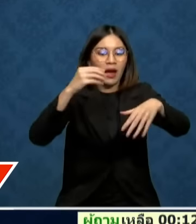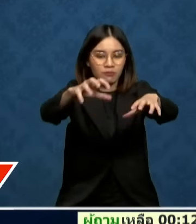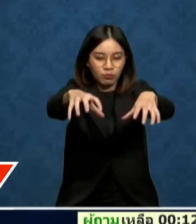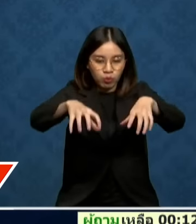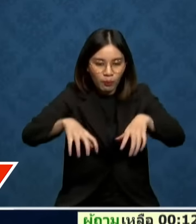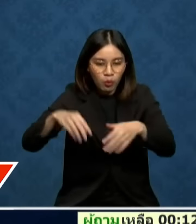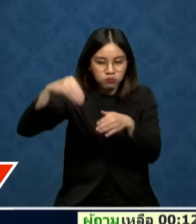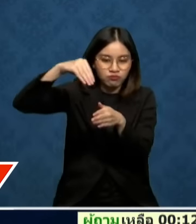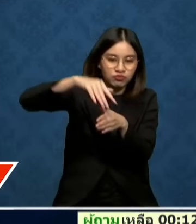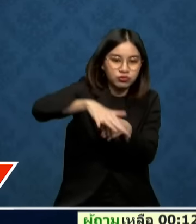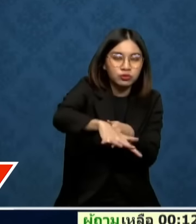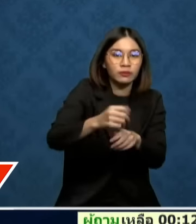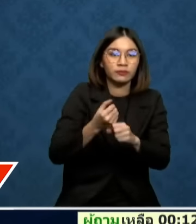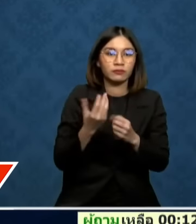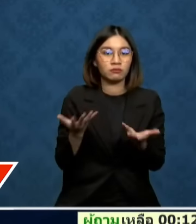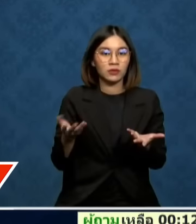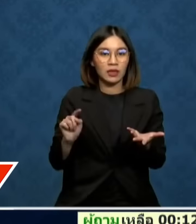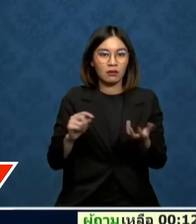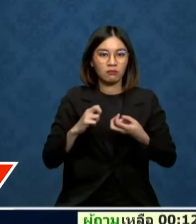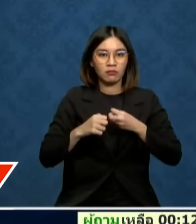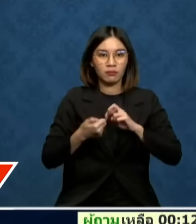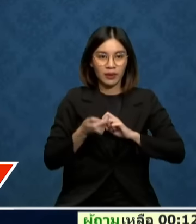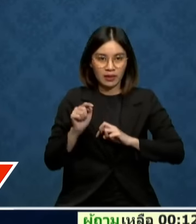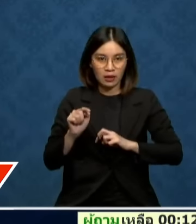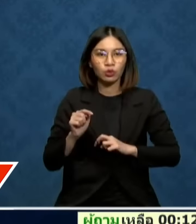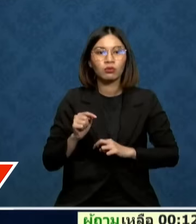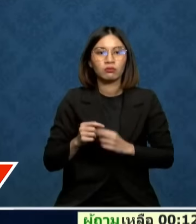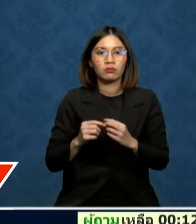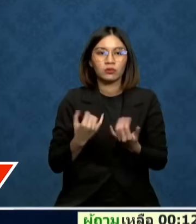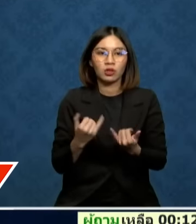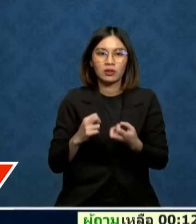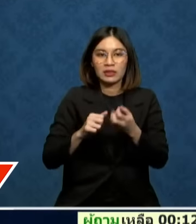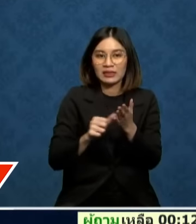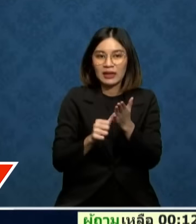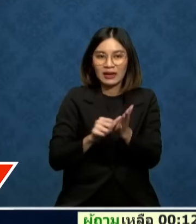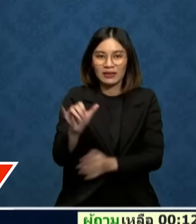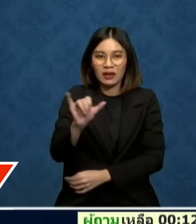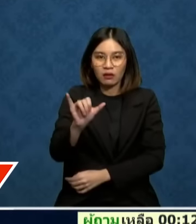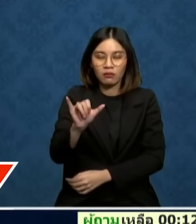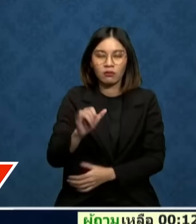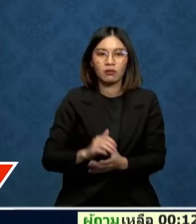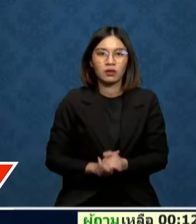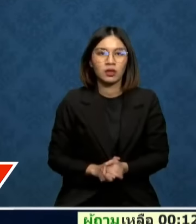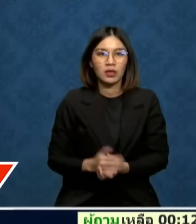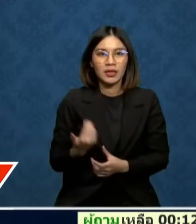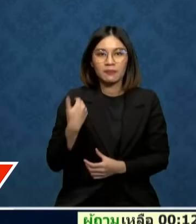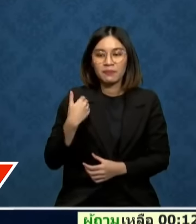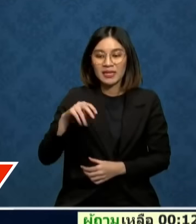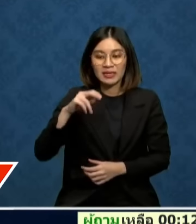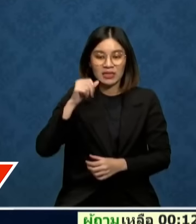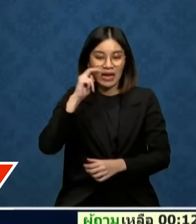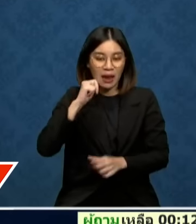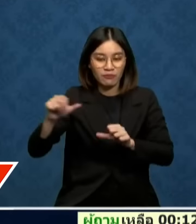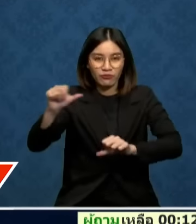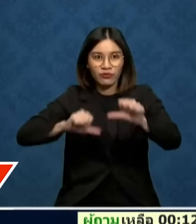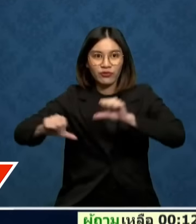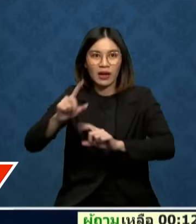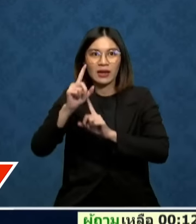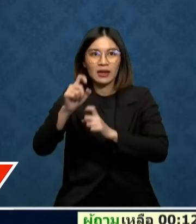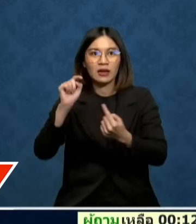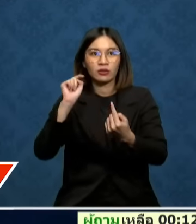ครับนี่คือปัญหาที่ยังไม่ได้รับการแก้ไขรวมถึงยังมีสารเคมีอันตรายอย่างเช่น